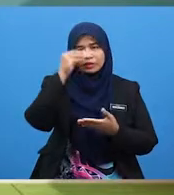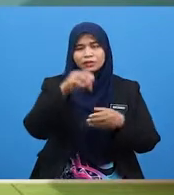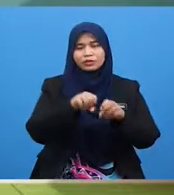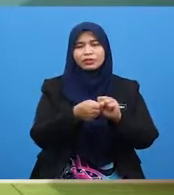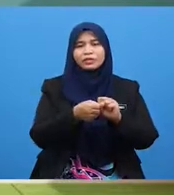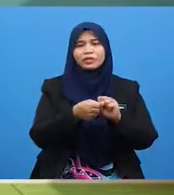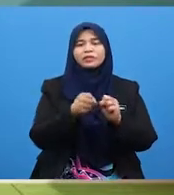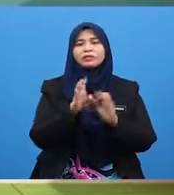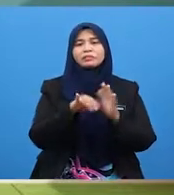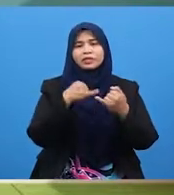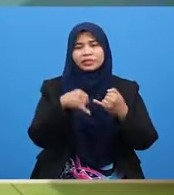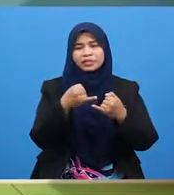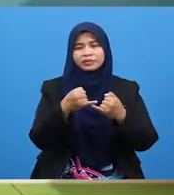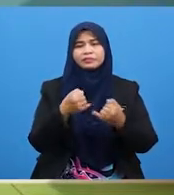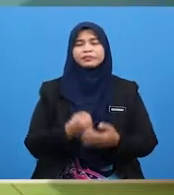kejayaan mengiringi kita.